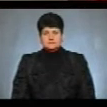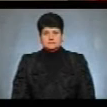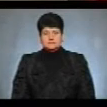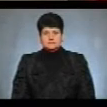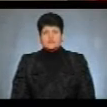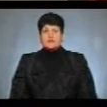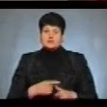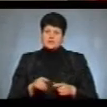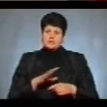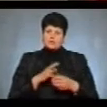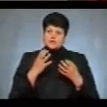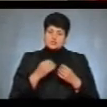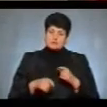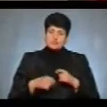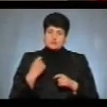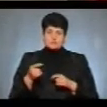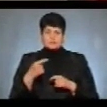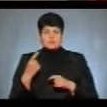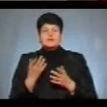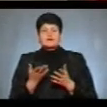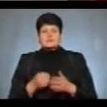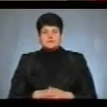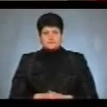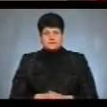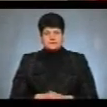Чи були ще порушення на Тернопільщині та які?